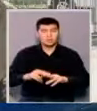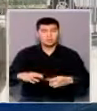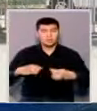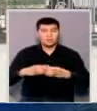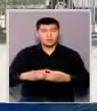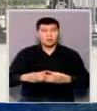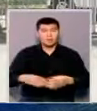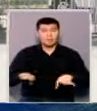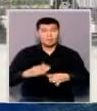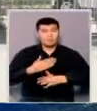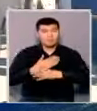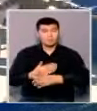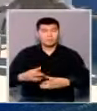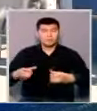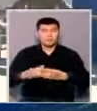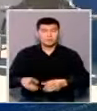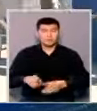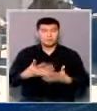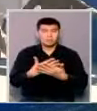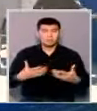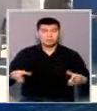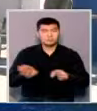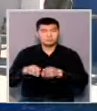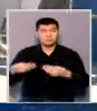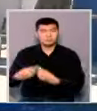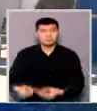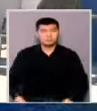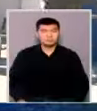инициатив оказывают благотворительную помощь малообеспеченным семьям.